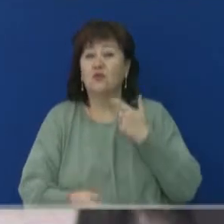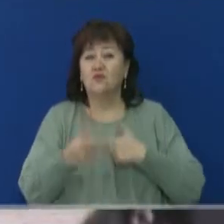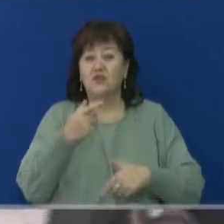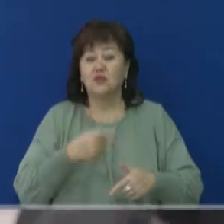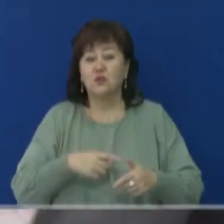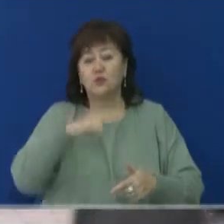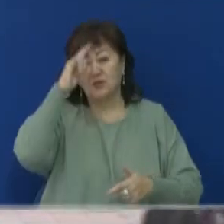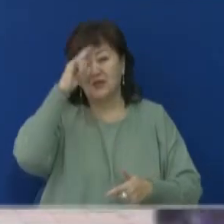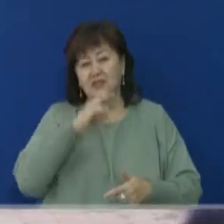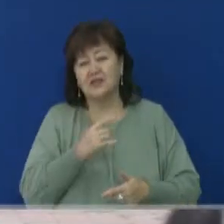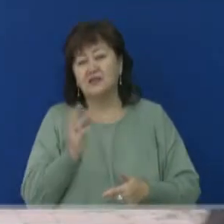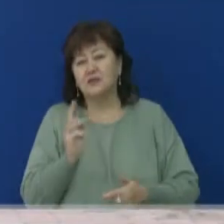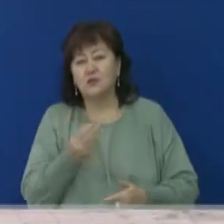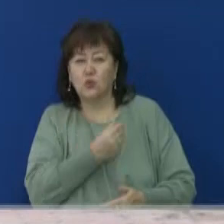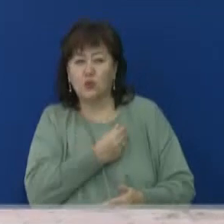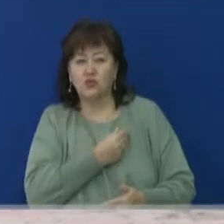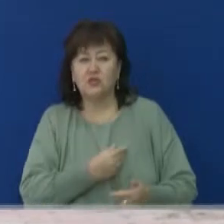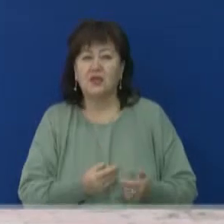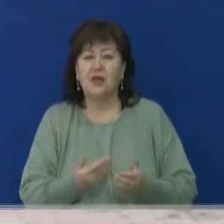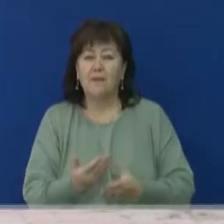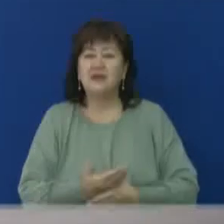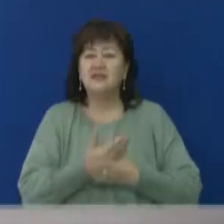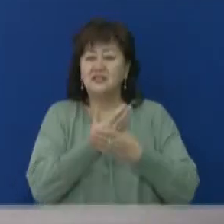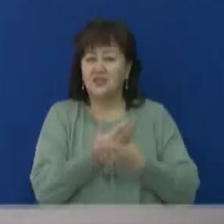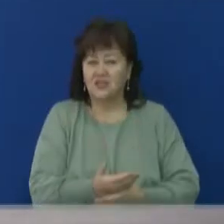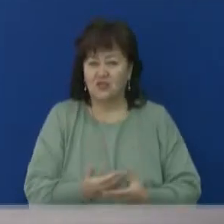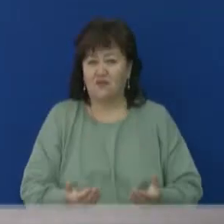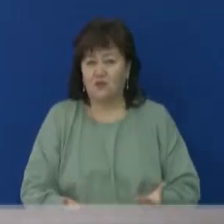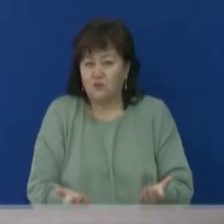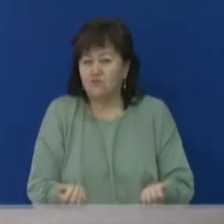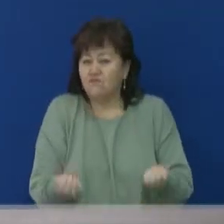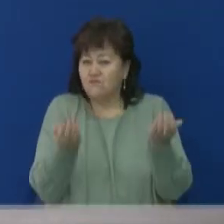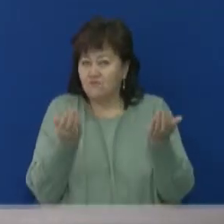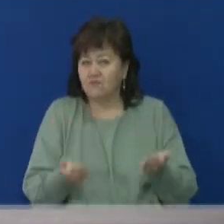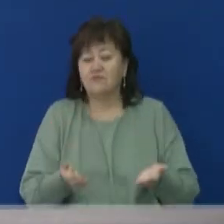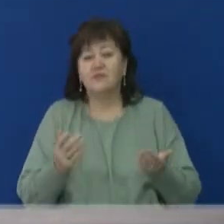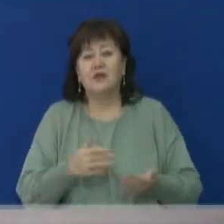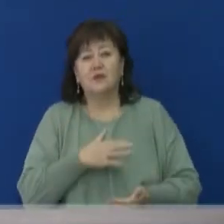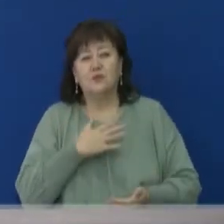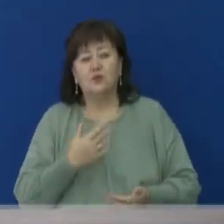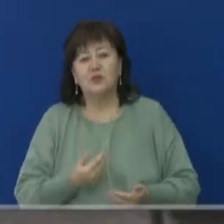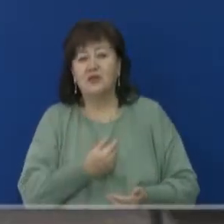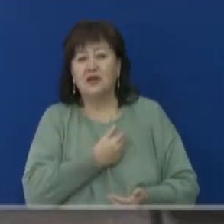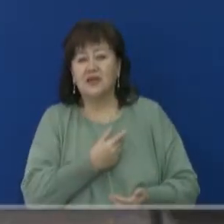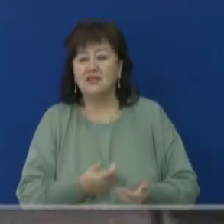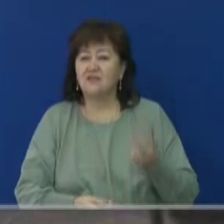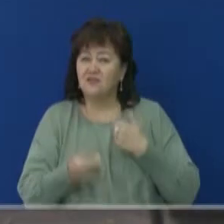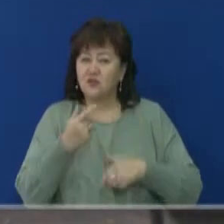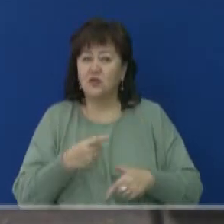келетін қазақтардың саны күрт артқан. Мамандардың айтуынша ата мекеніне оралғысы келетіндер көп. Қазақстан тәуелсіздік алғаннан